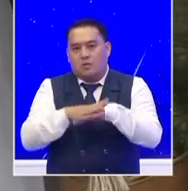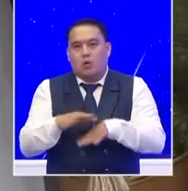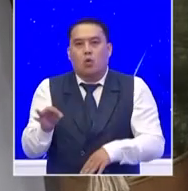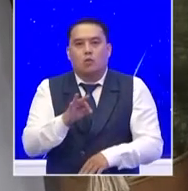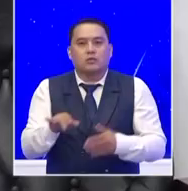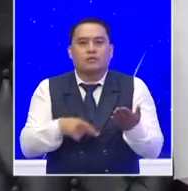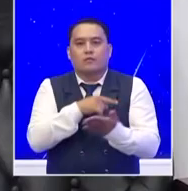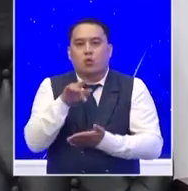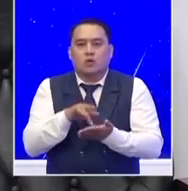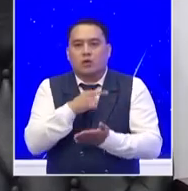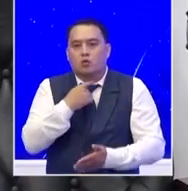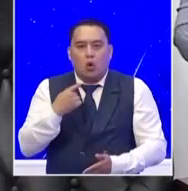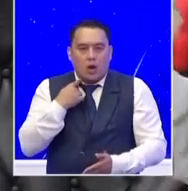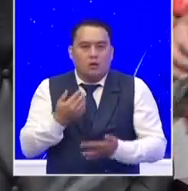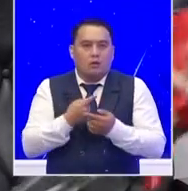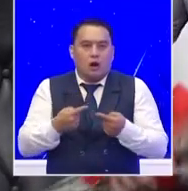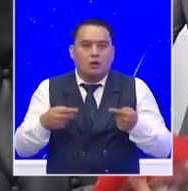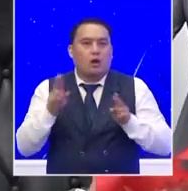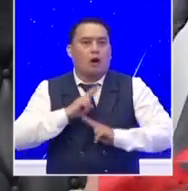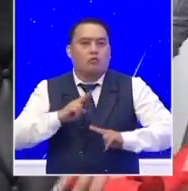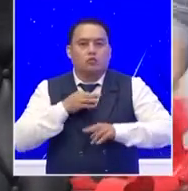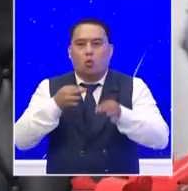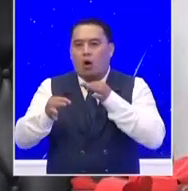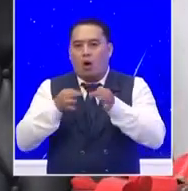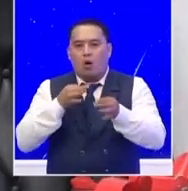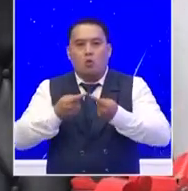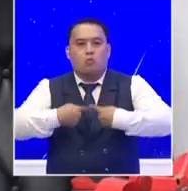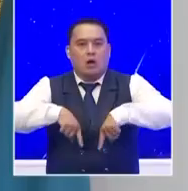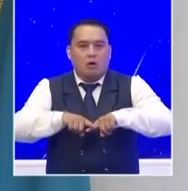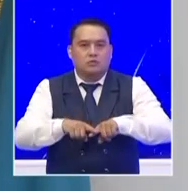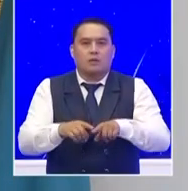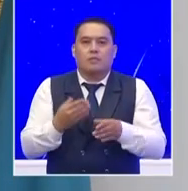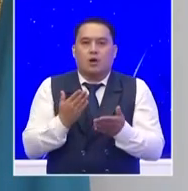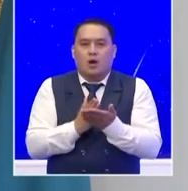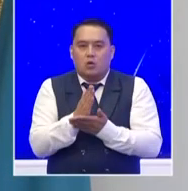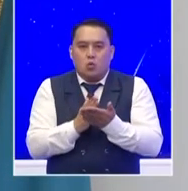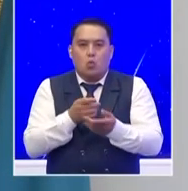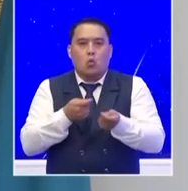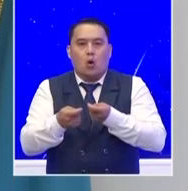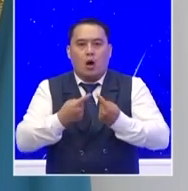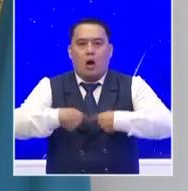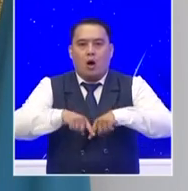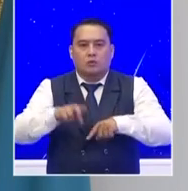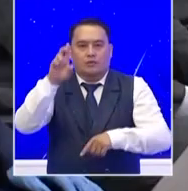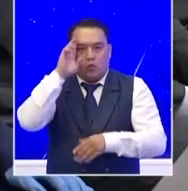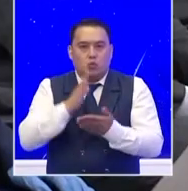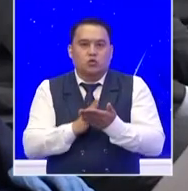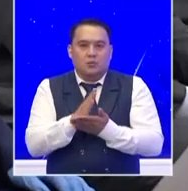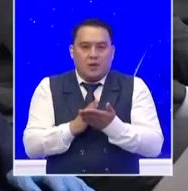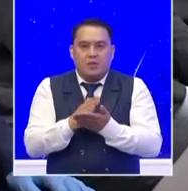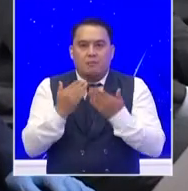акима города Талдыкурган. В разные годы работала консультантом отдела управления персоналом, а также руководителем отдела государственной